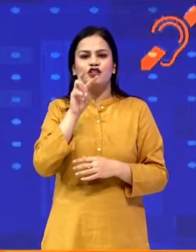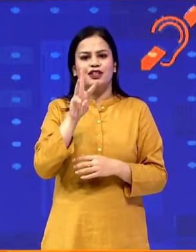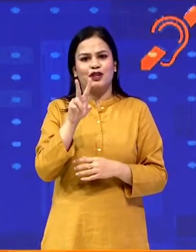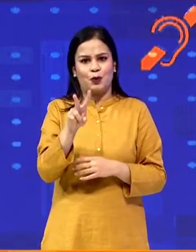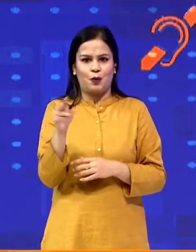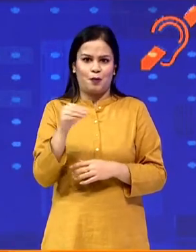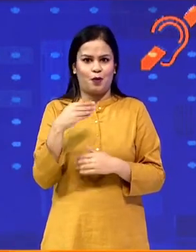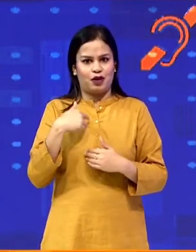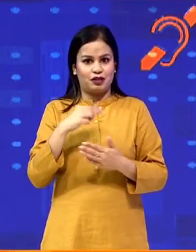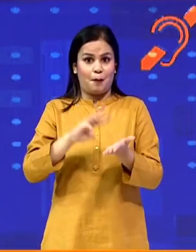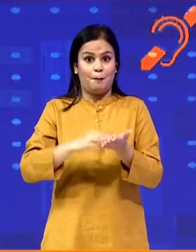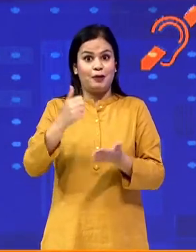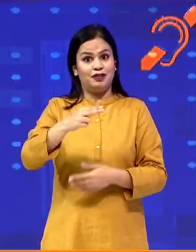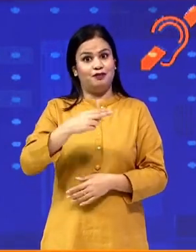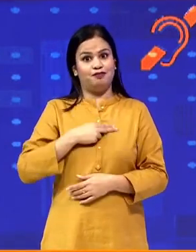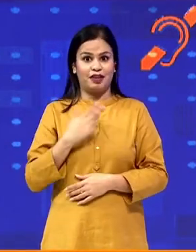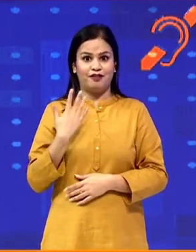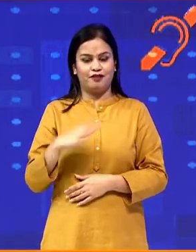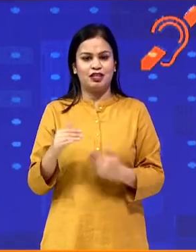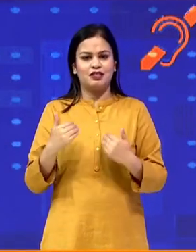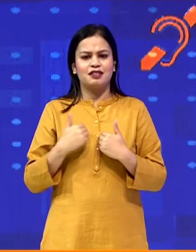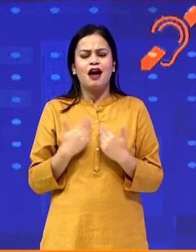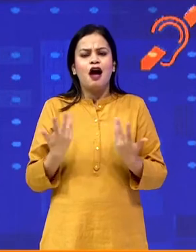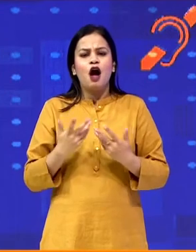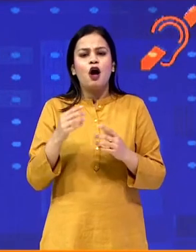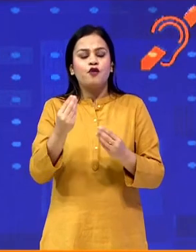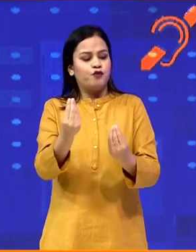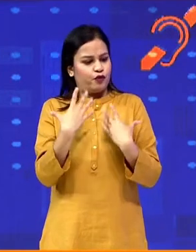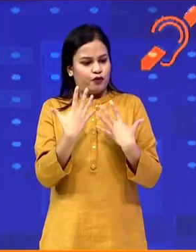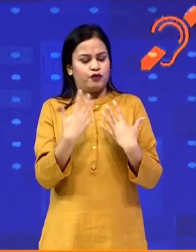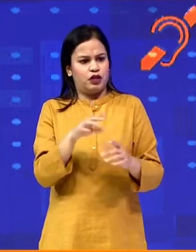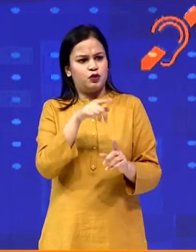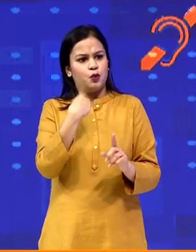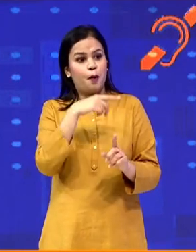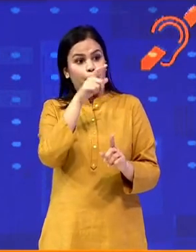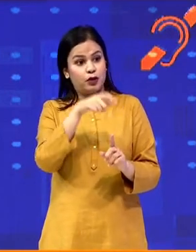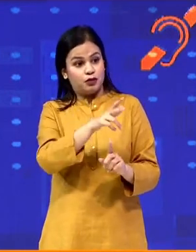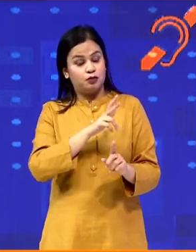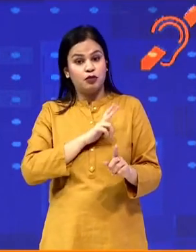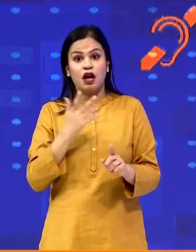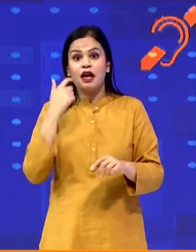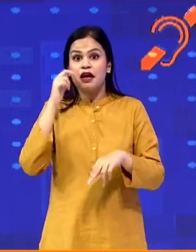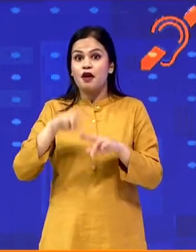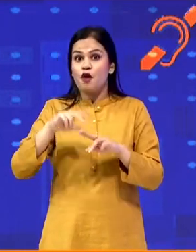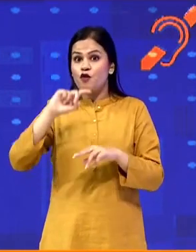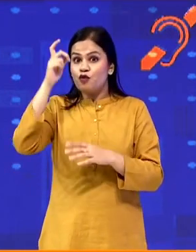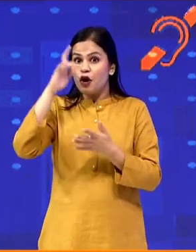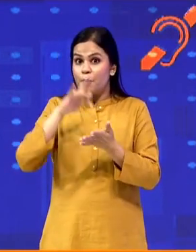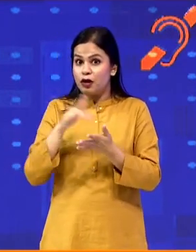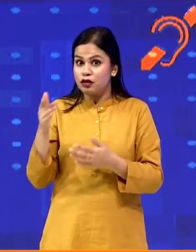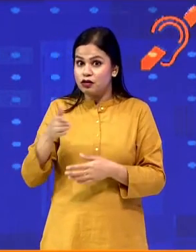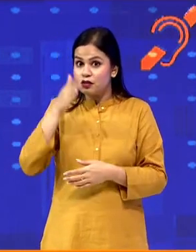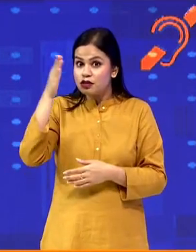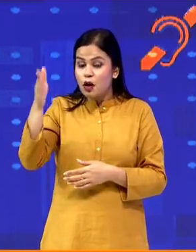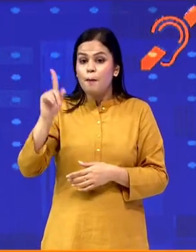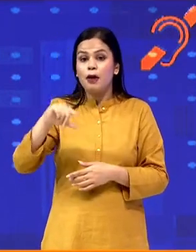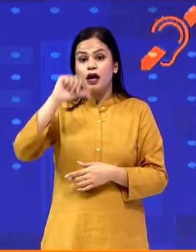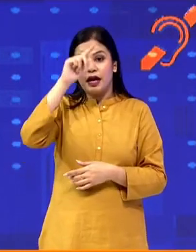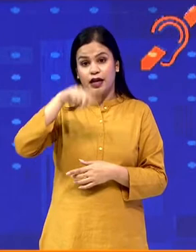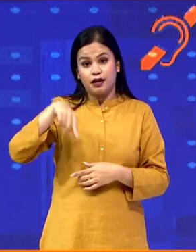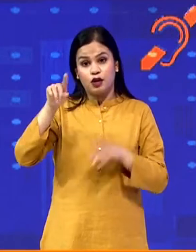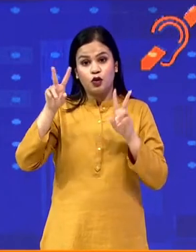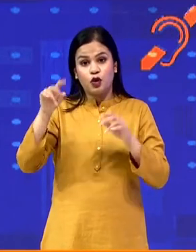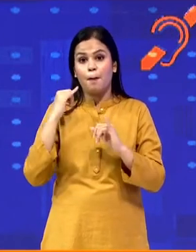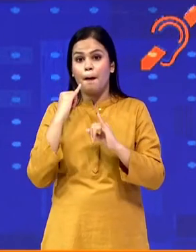तो हमें यही बताया गया था की जब विदेश जो तो ना अपने देश के बड़े में कोई